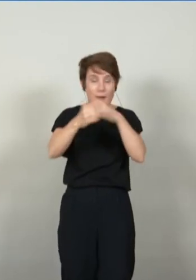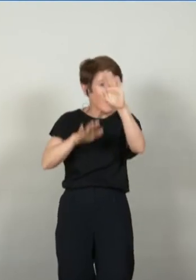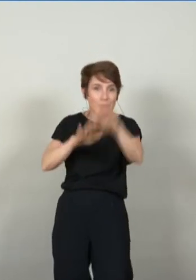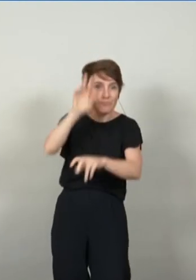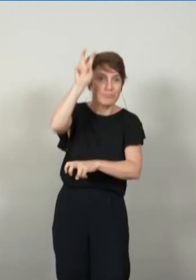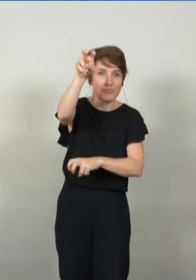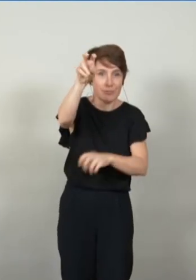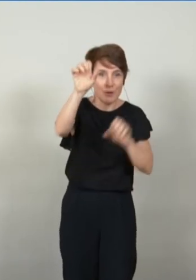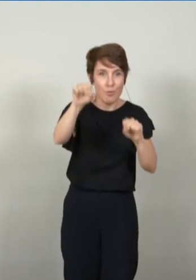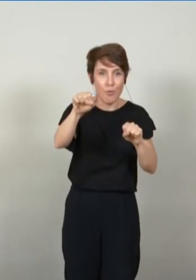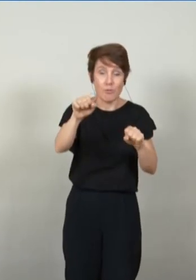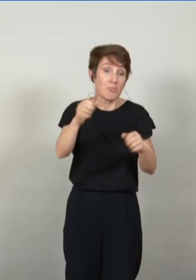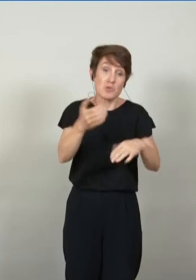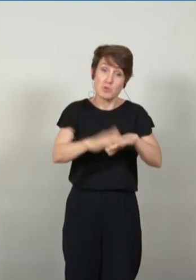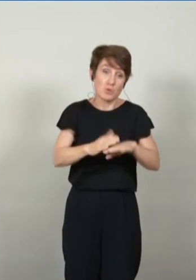gâchis